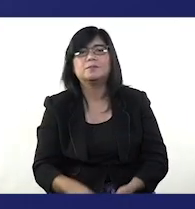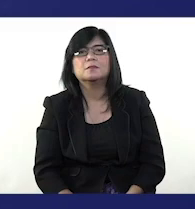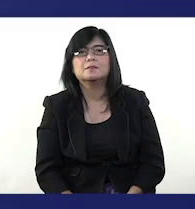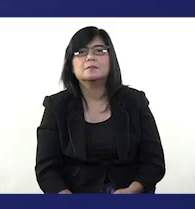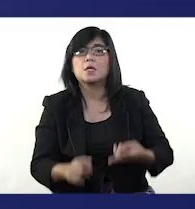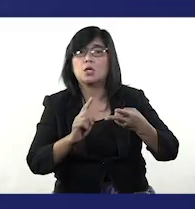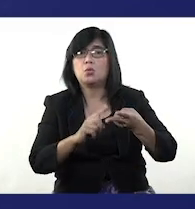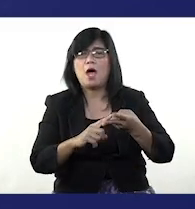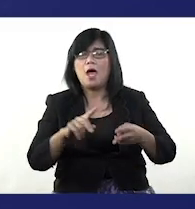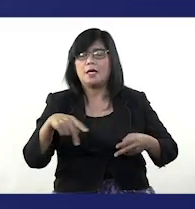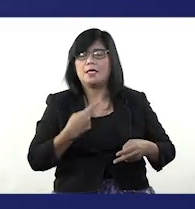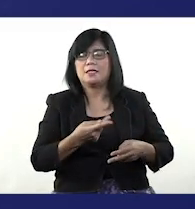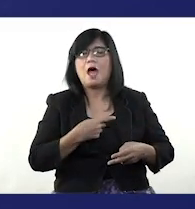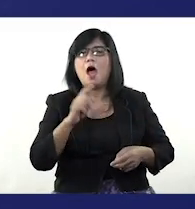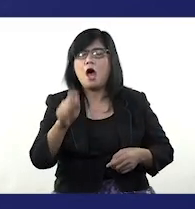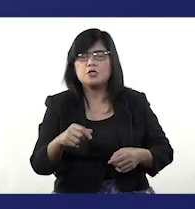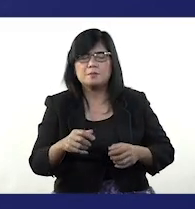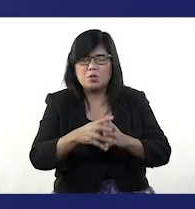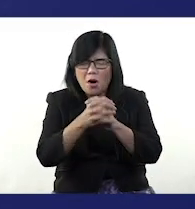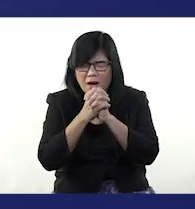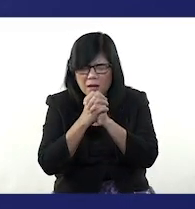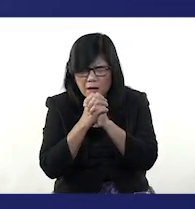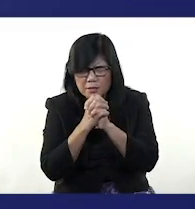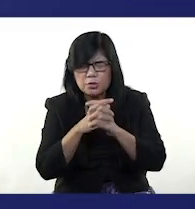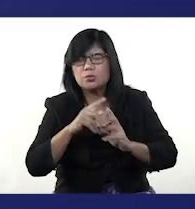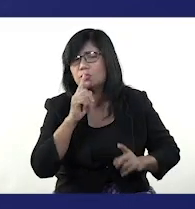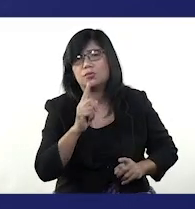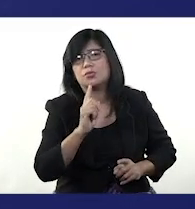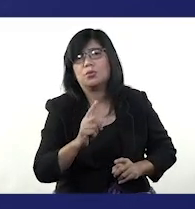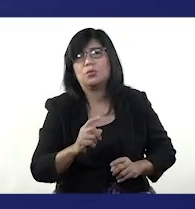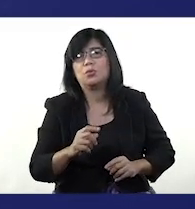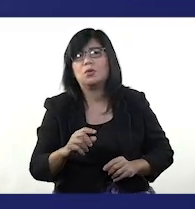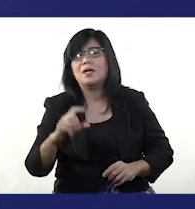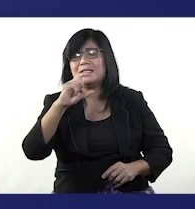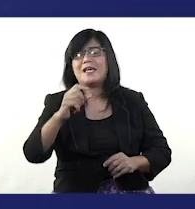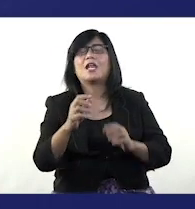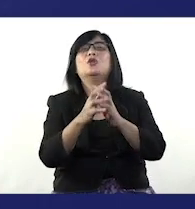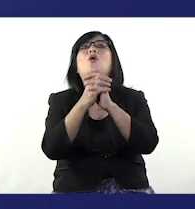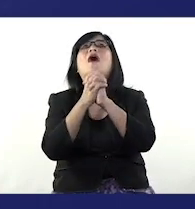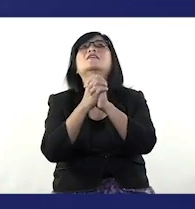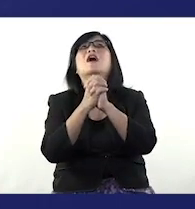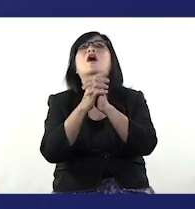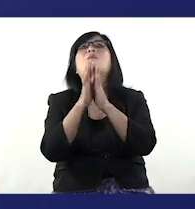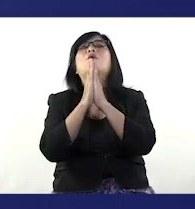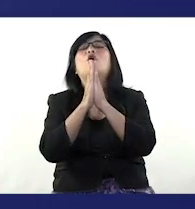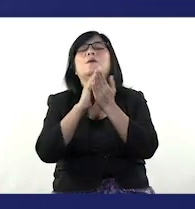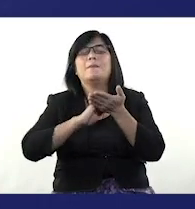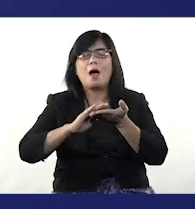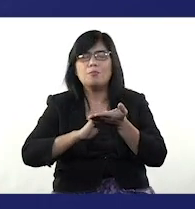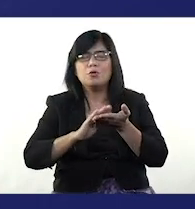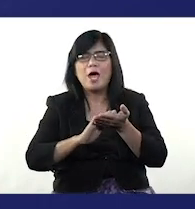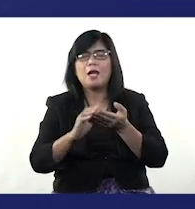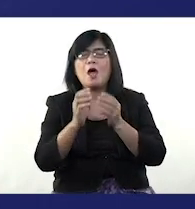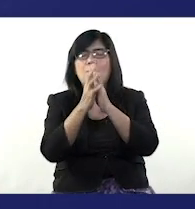The Killers mendoakan pemerintah dengan suku-suku Hai rencana doanya memohon Pengampunan Dosa mohon pencurian kuasa Tuhan